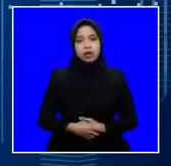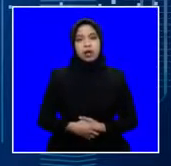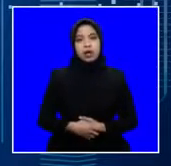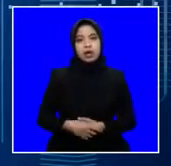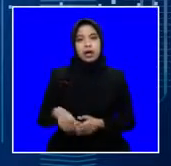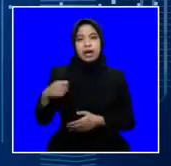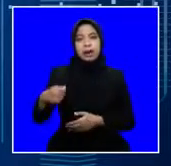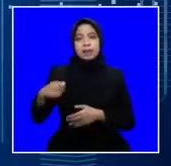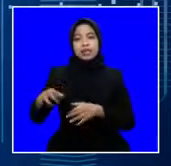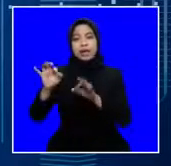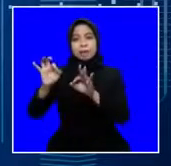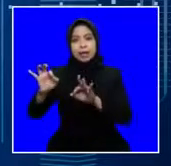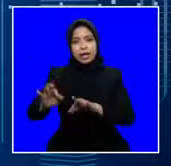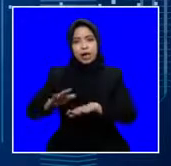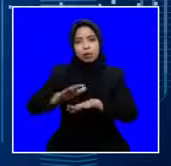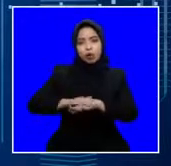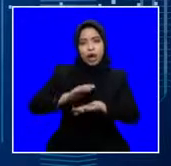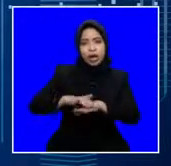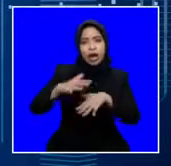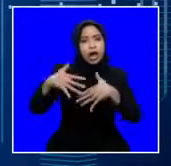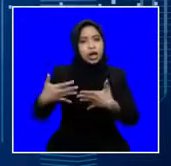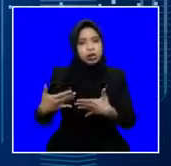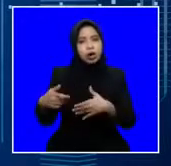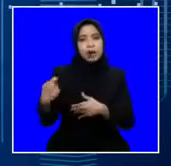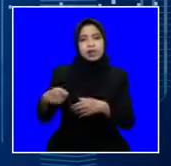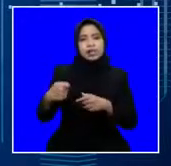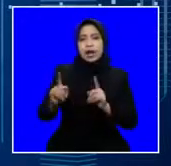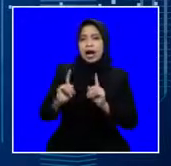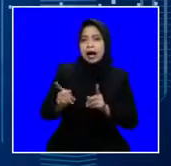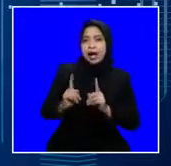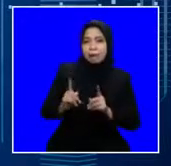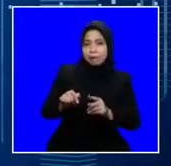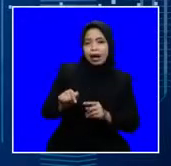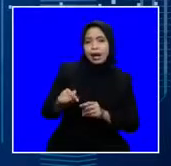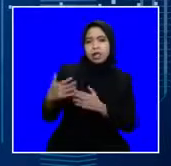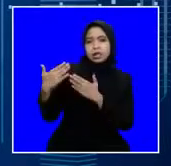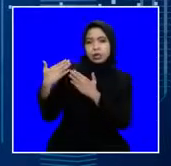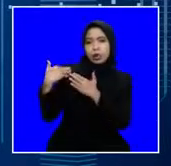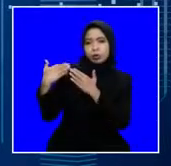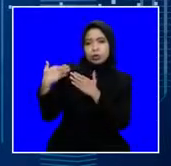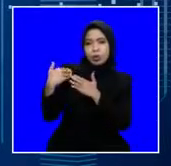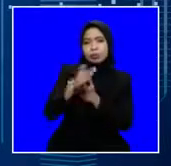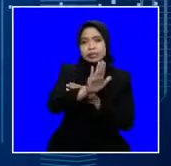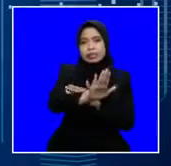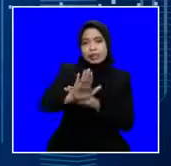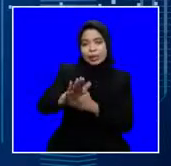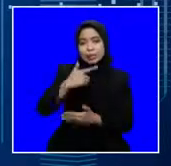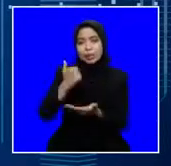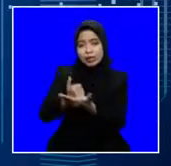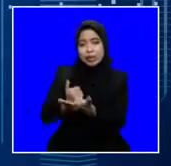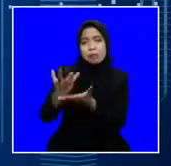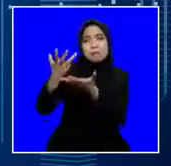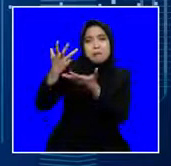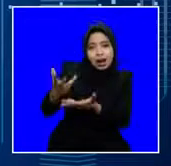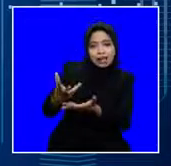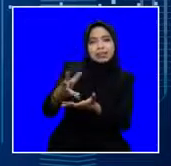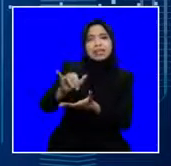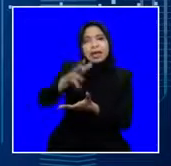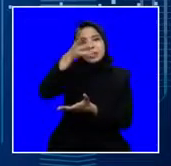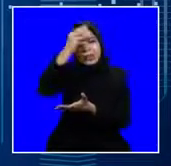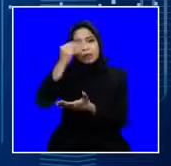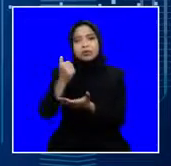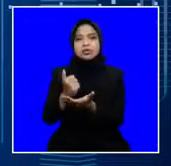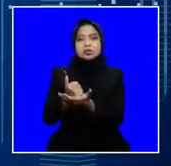Kementerian Pendidikan dan Kebudayaan dan Kementerian Agama tentu memiliki tugas yang sangat penting dan berat karena bertanggung jawab